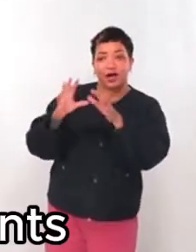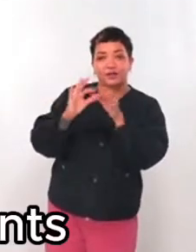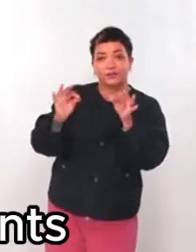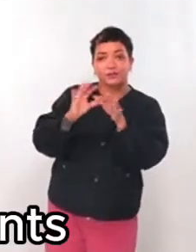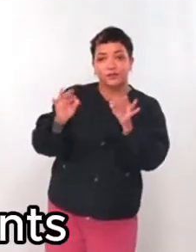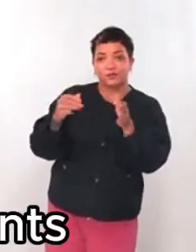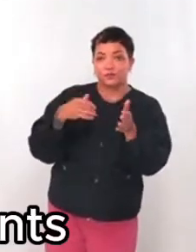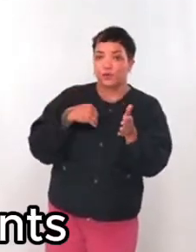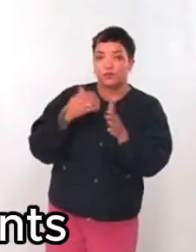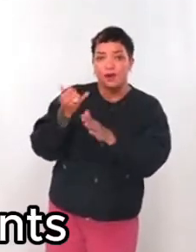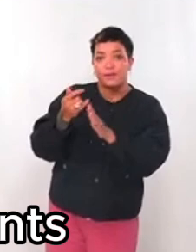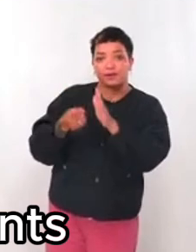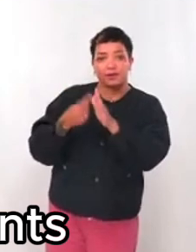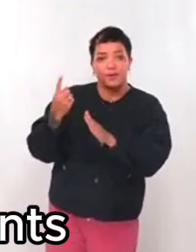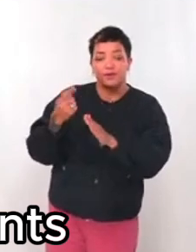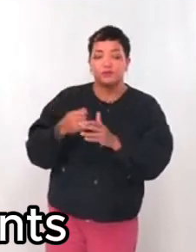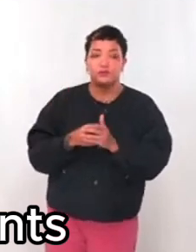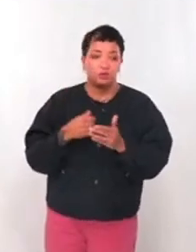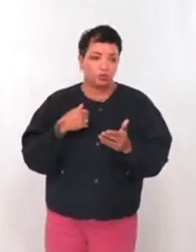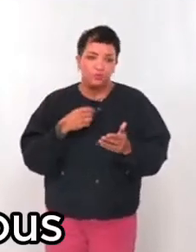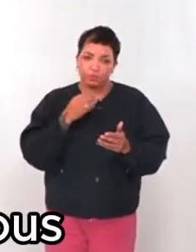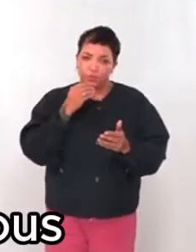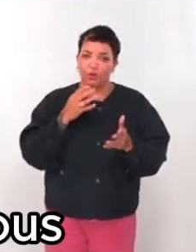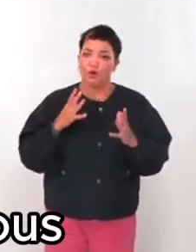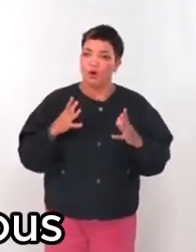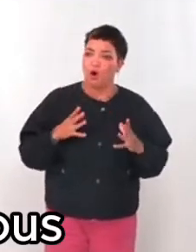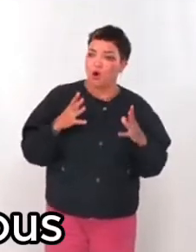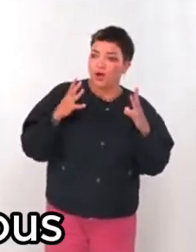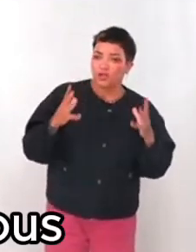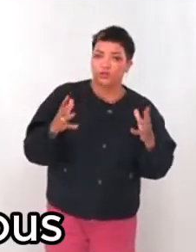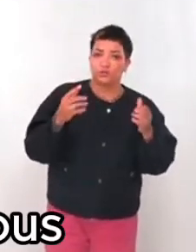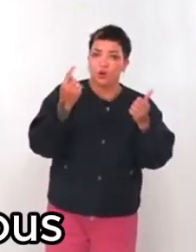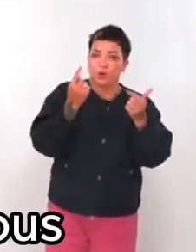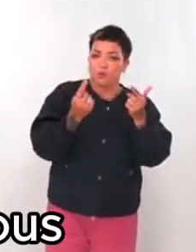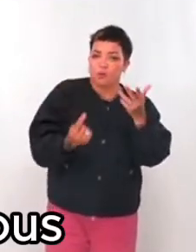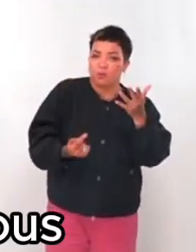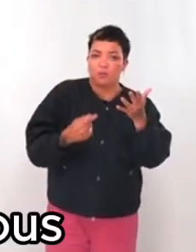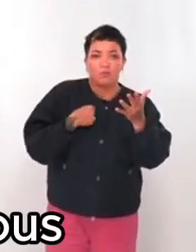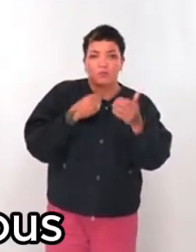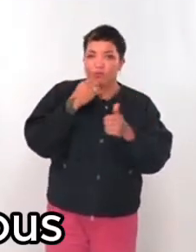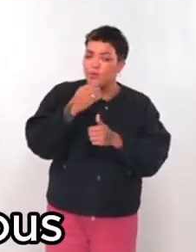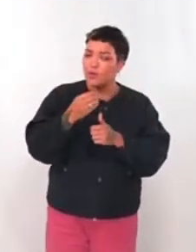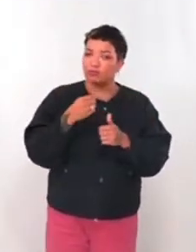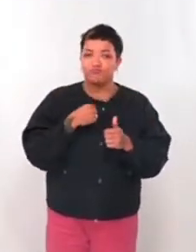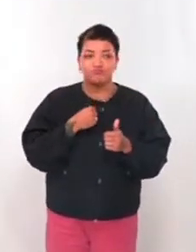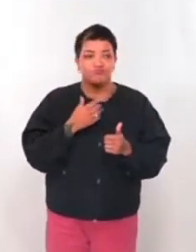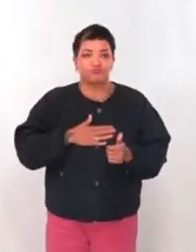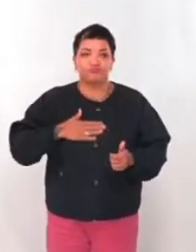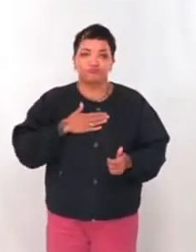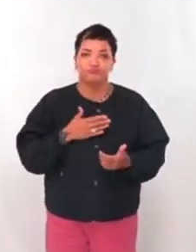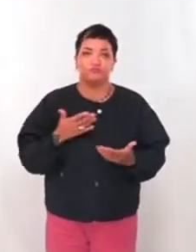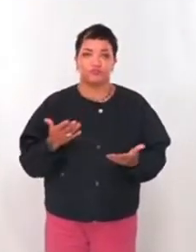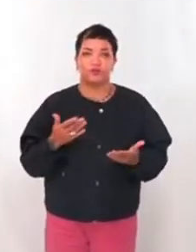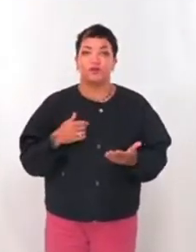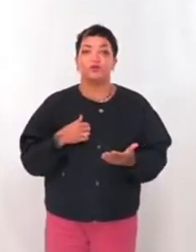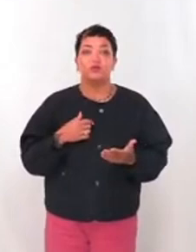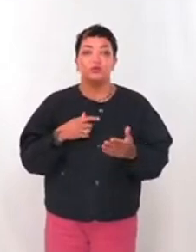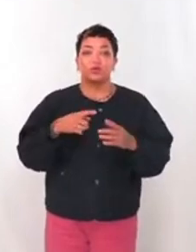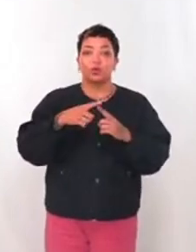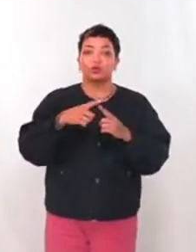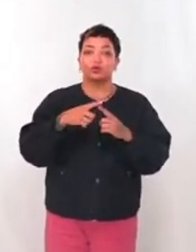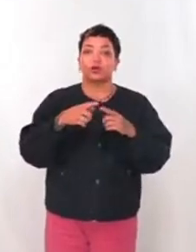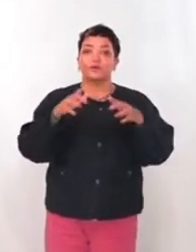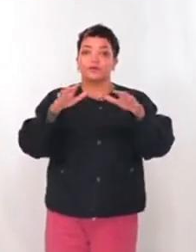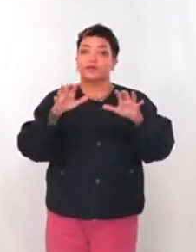rapport à l'ensemble des engagements, nous sommes aujourd'hui au rendez-vous et ce compte administratif, comme je le disais en